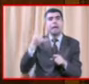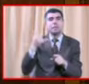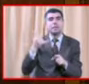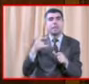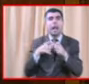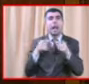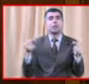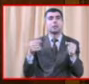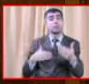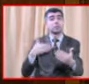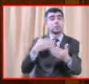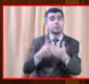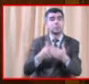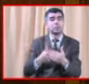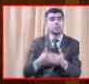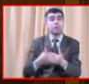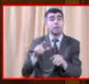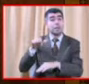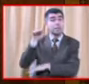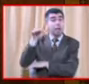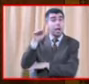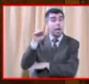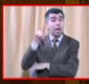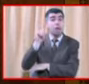قلميم 140 ملم،